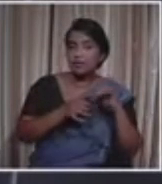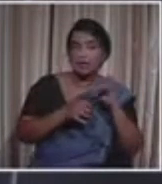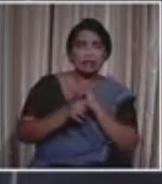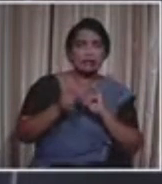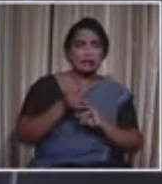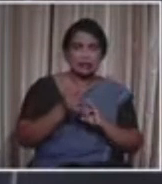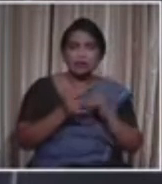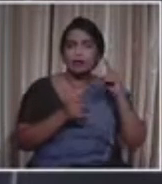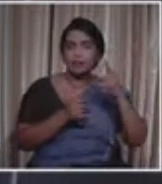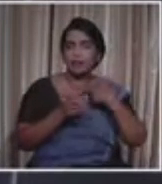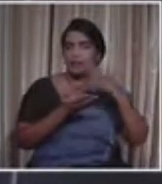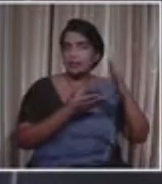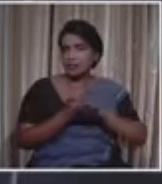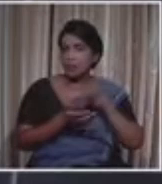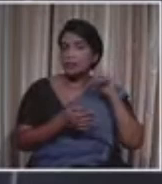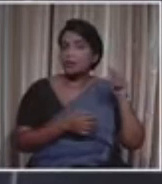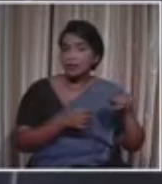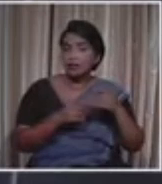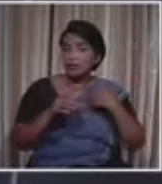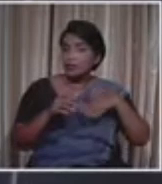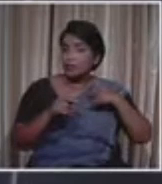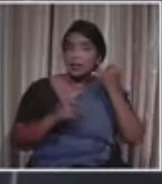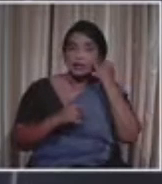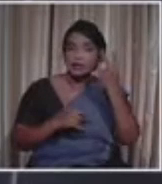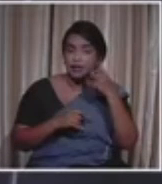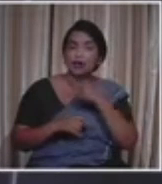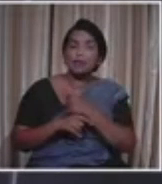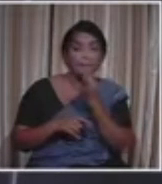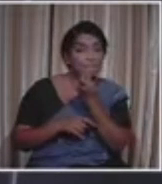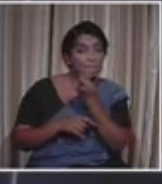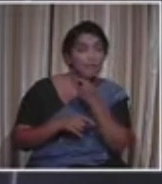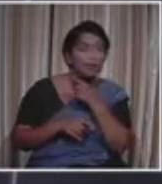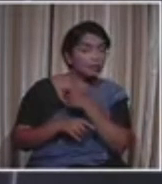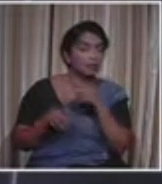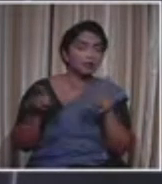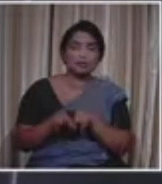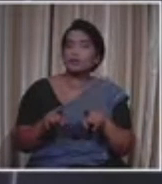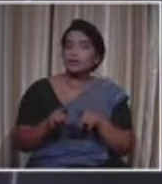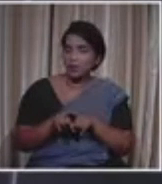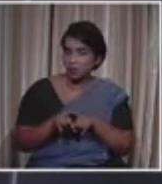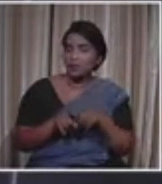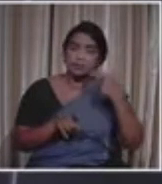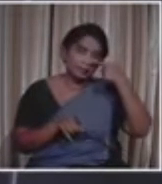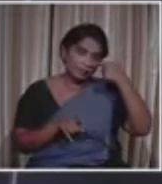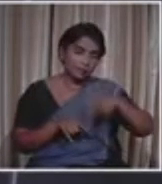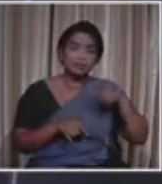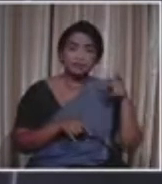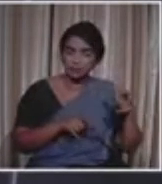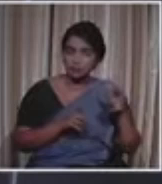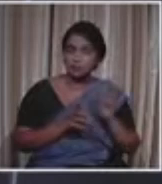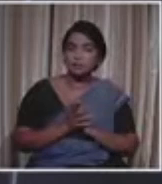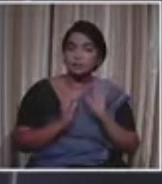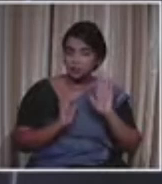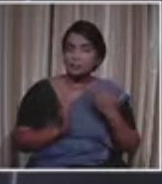ක්‍රූඩ් ඔයිල් කියන එක තමයි අපිට ලැබිලා තියෙන්නේ. හැබැයි ඒක බේස් කරන්නේ Singapore Platts කියන ප්‍රයිස් එක තමයි බේස් කරන්නේ අපේ කණිත් තෙල් නීතිගත සංස්ථාව.